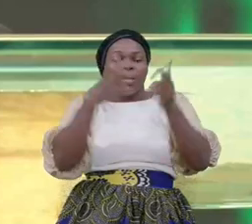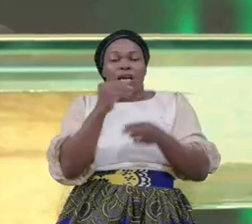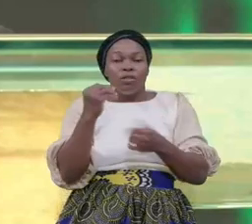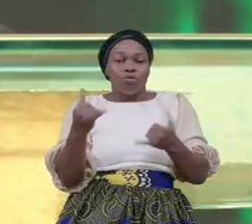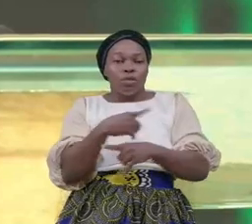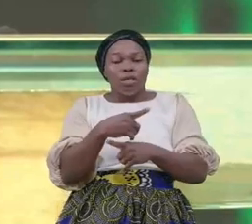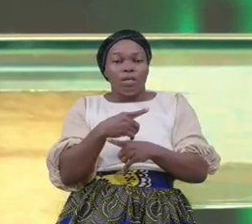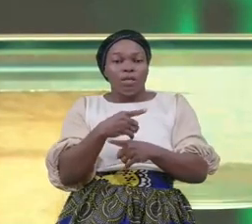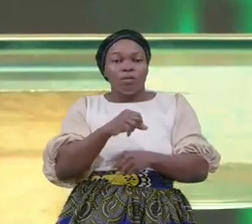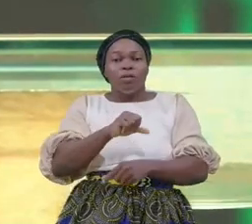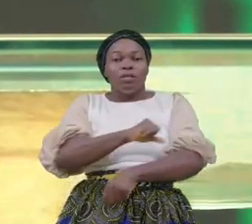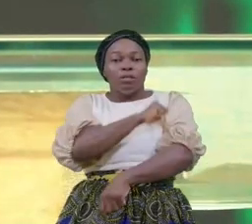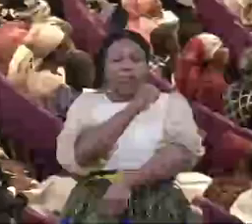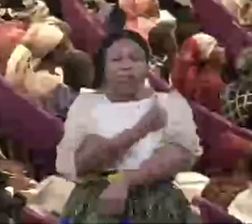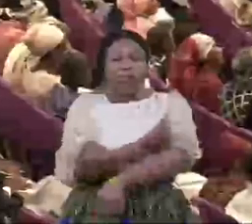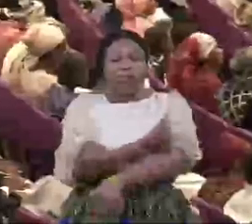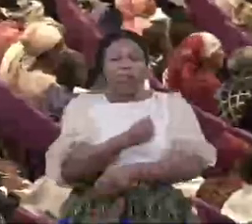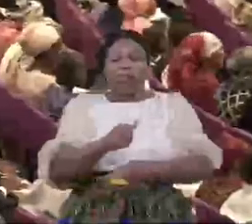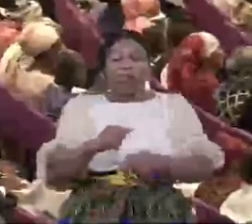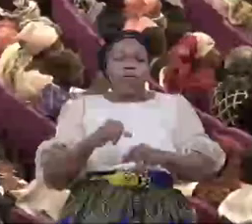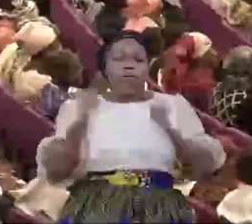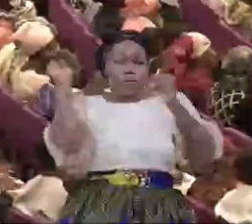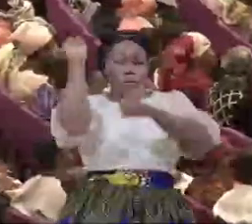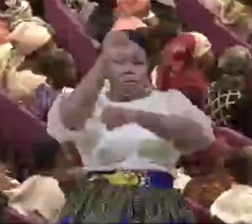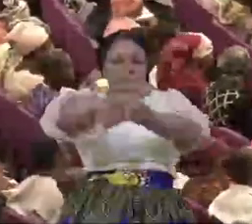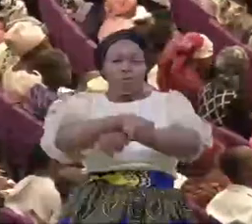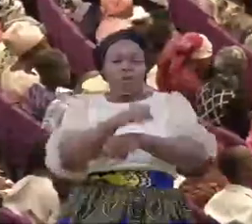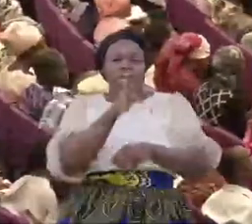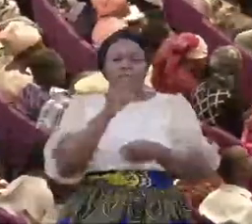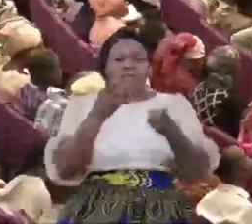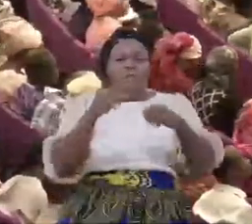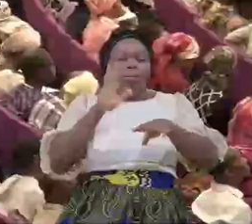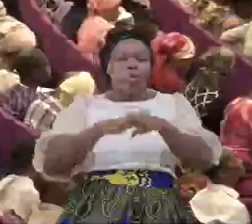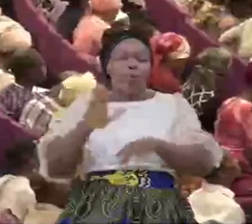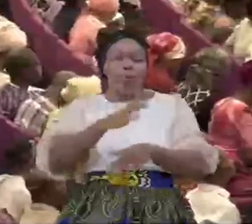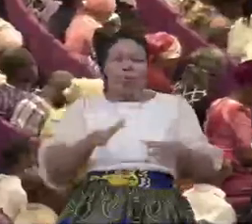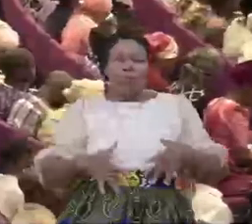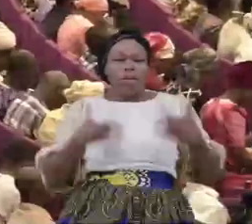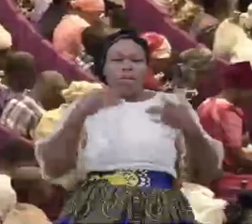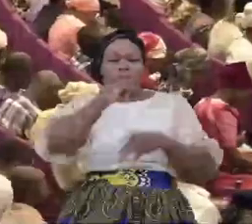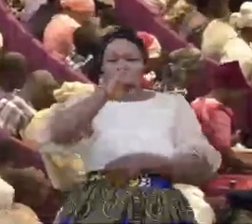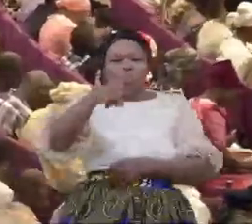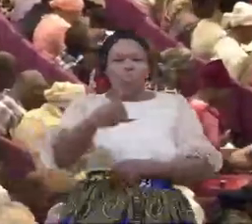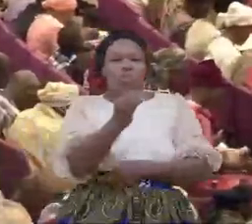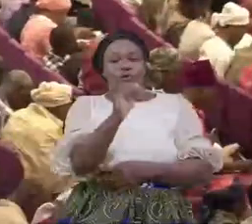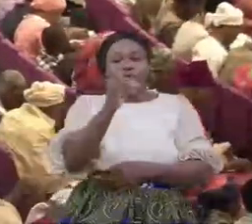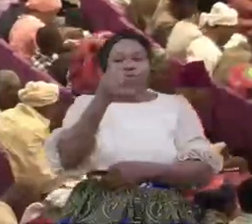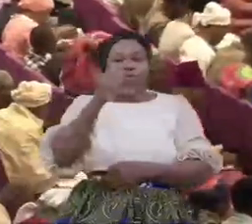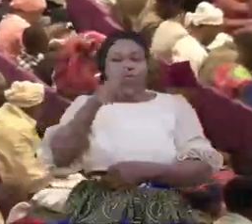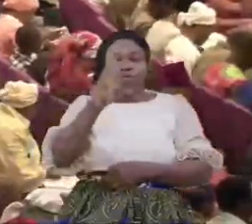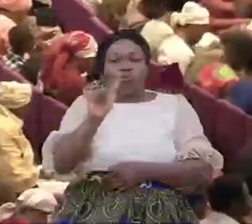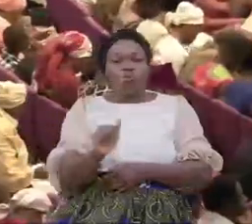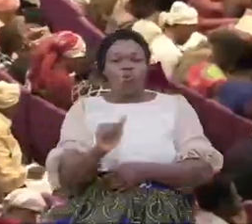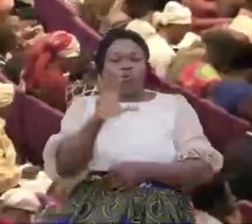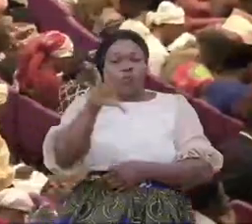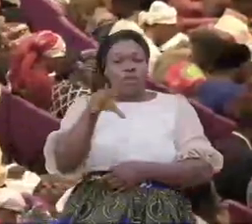la conquête surnaturelle viendra sur votre vie. Voilà ceci, Josué au chapitre 6. Je